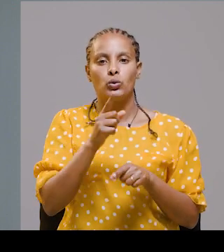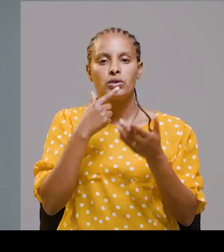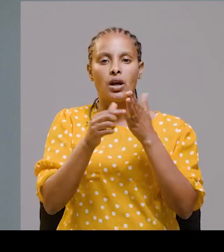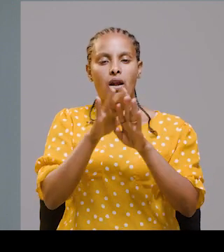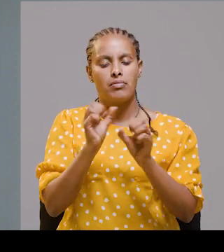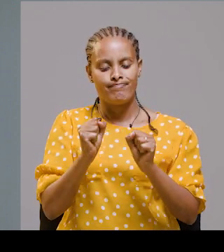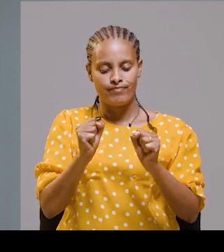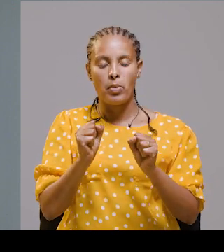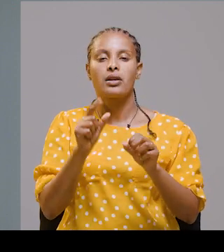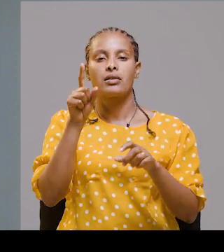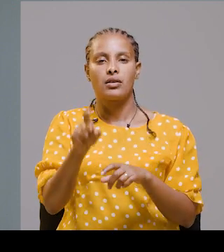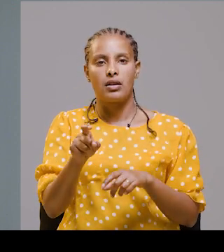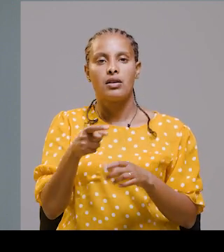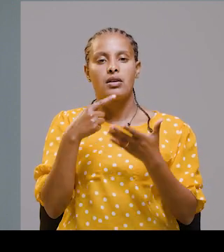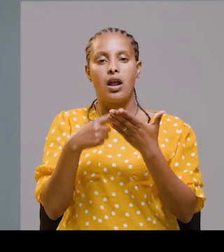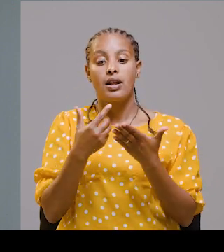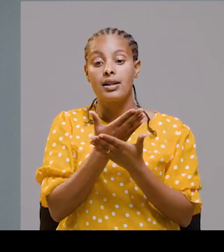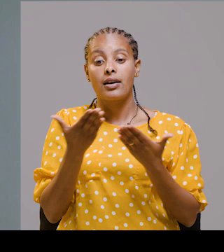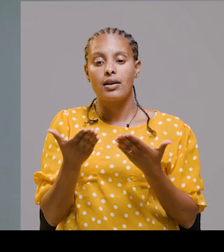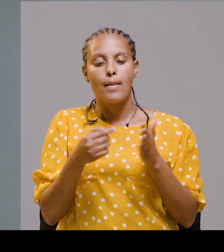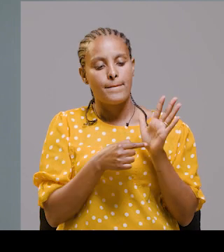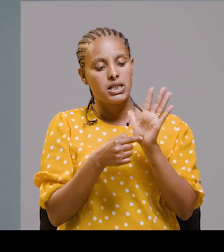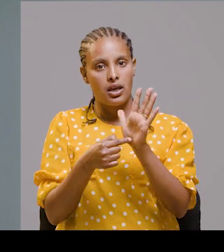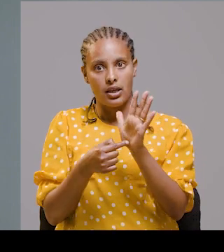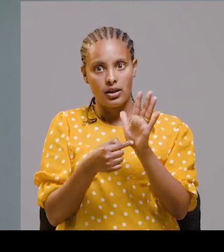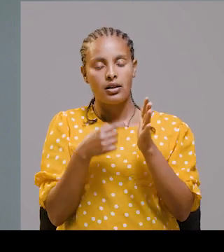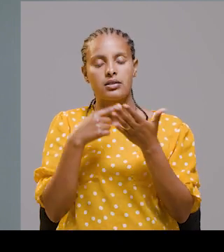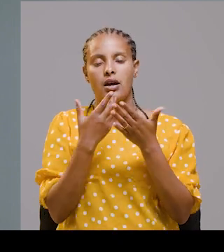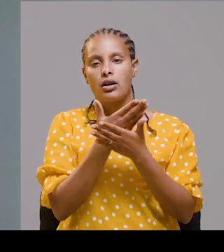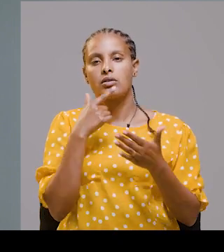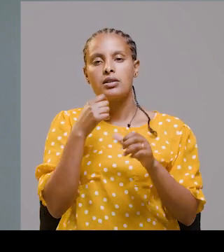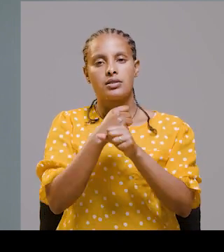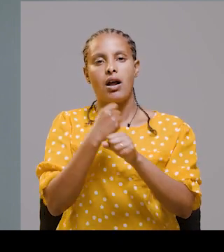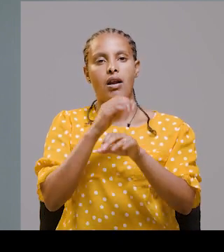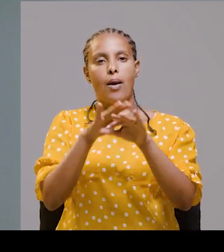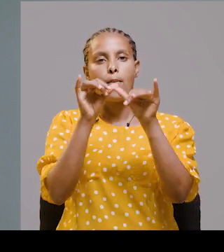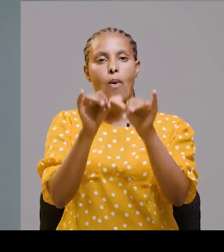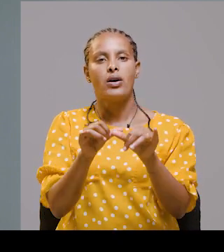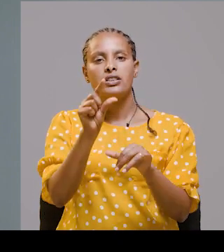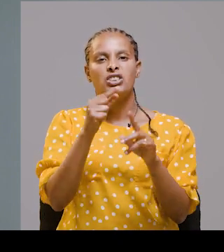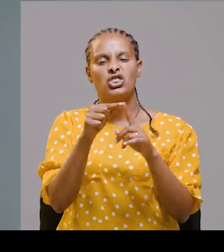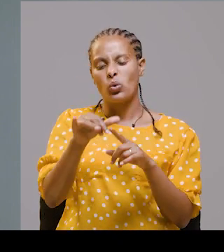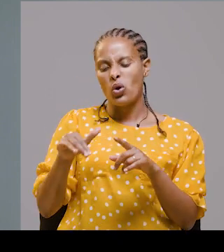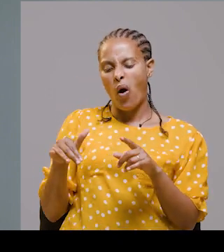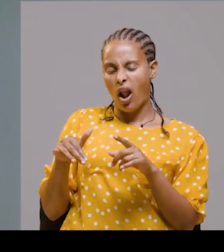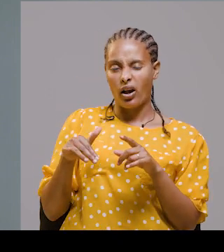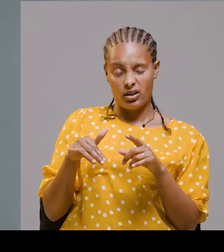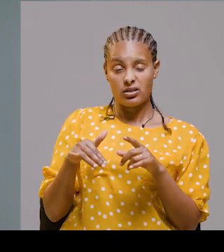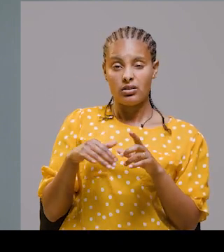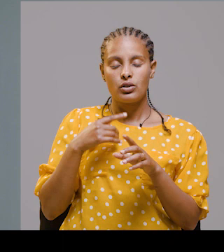ላይ እንበረታለን። ያሉንን ነገሮች ግን ማሳየት እነዛን ነገሮች ደግሞ ስራ ላይ መዋል ላይ ግን ትንሽ ወደኋላ ቀረት